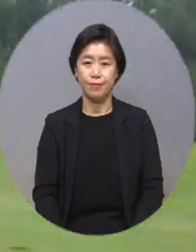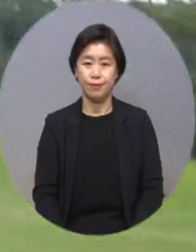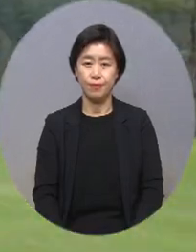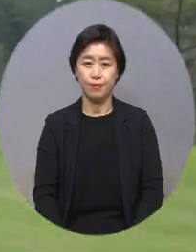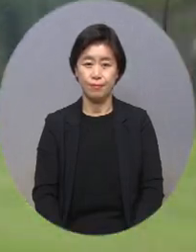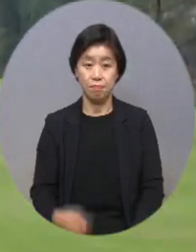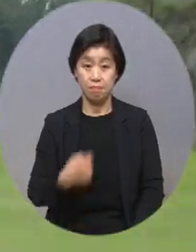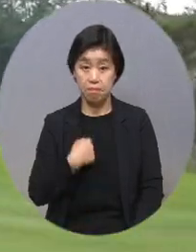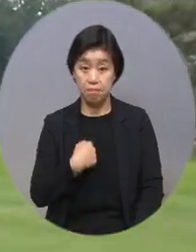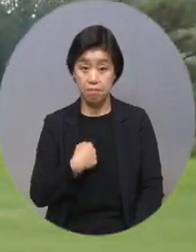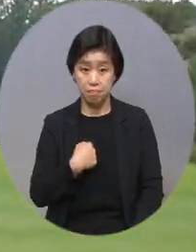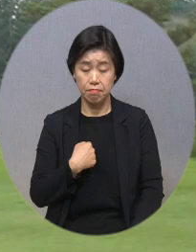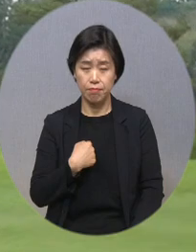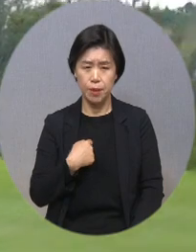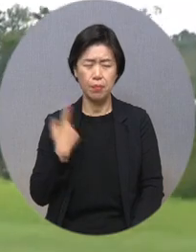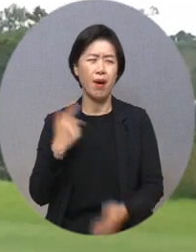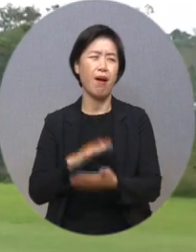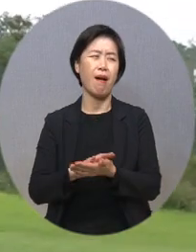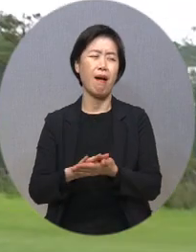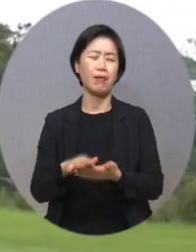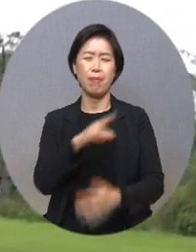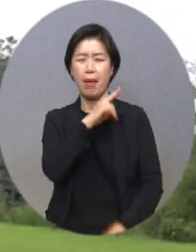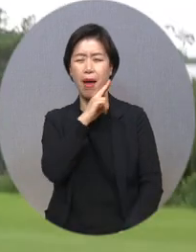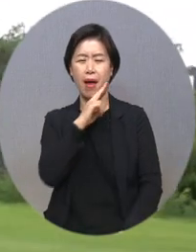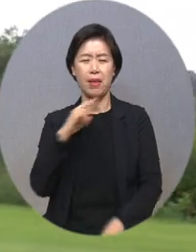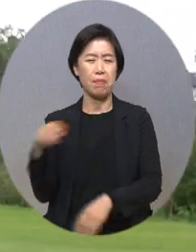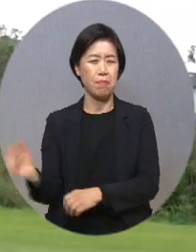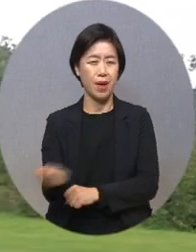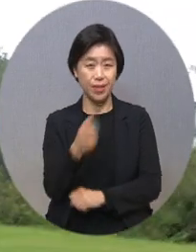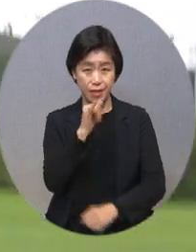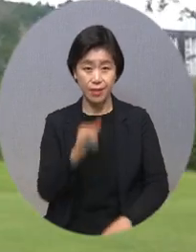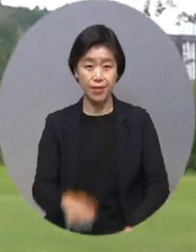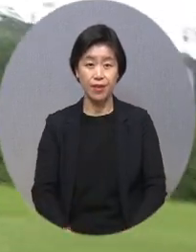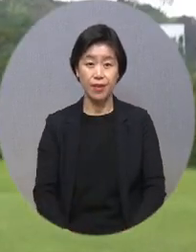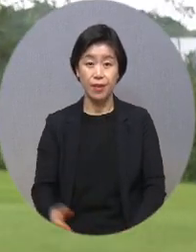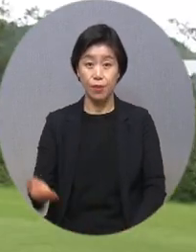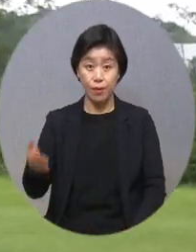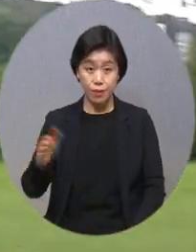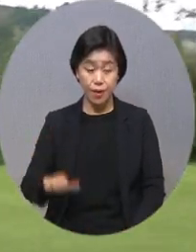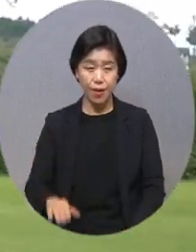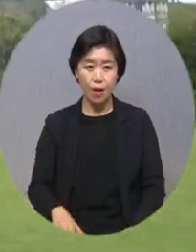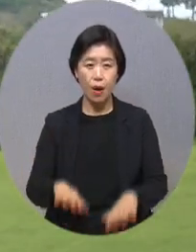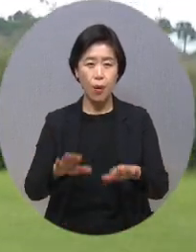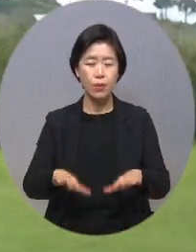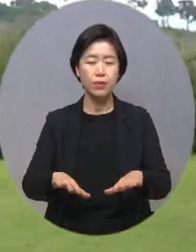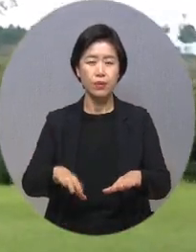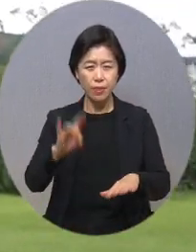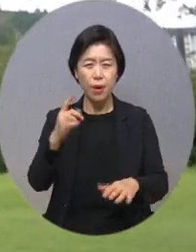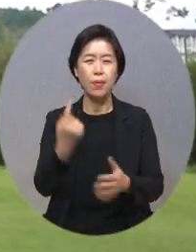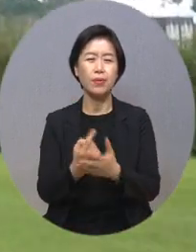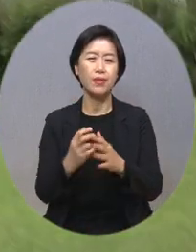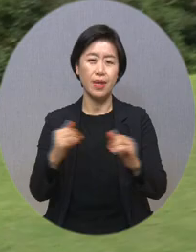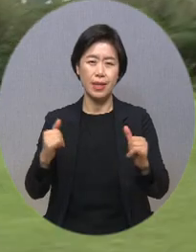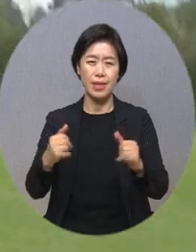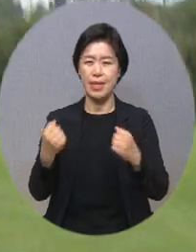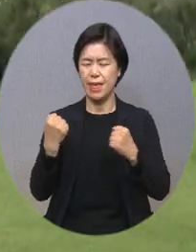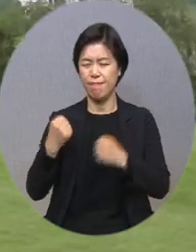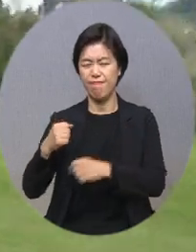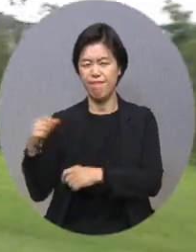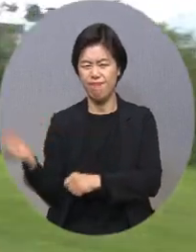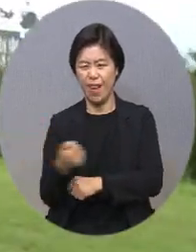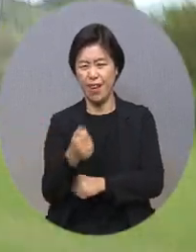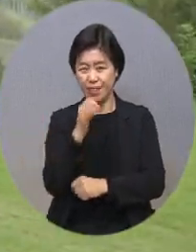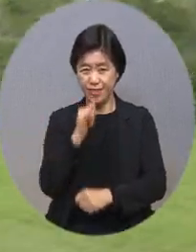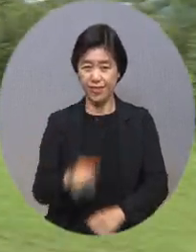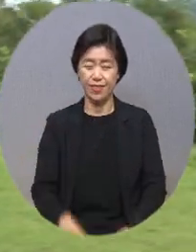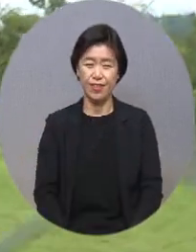저는 편하게 치잖아요. 나온 사람들은 좋은 모습 보여주고 싶으니까 힘들어 간단 말이지.